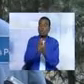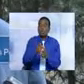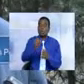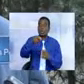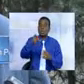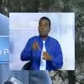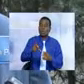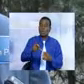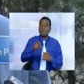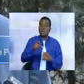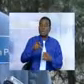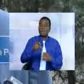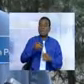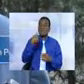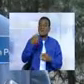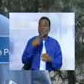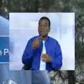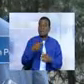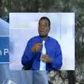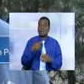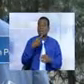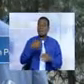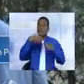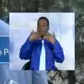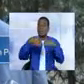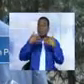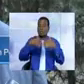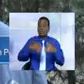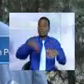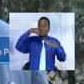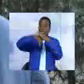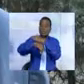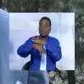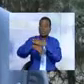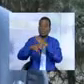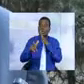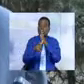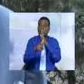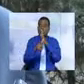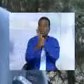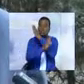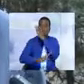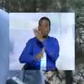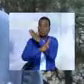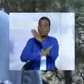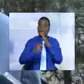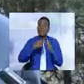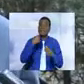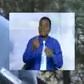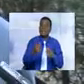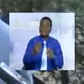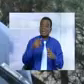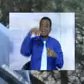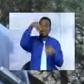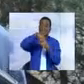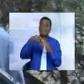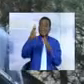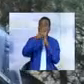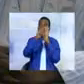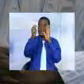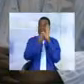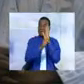un port qui doit être le moteur de l'intégration régionale. Ça, c'est ce qui est dit dans les textes